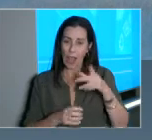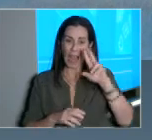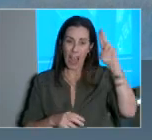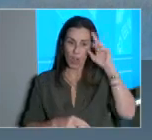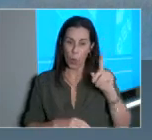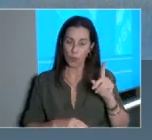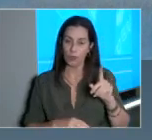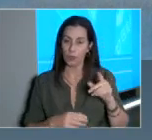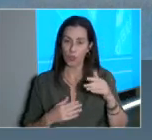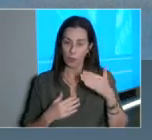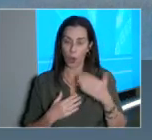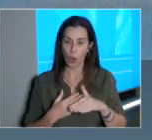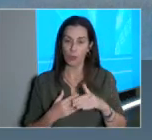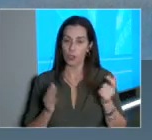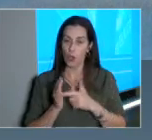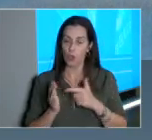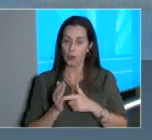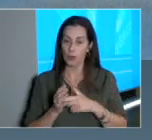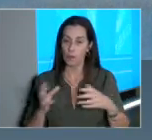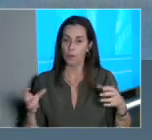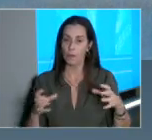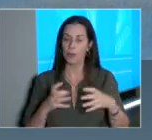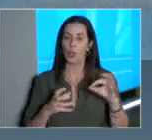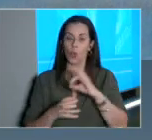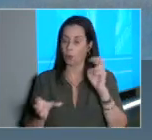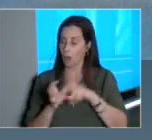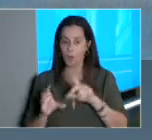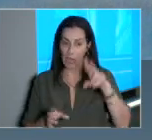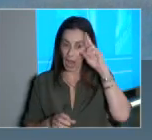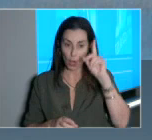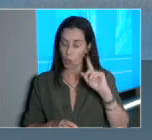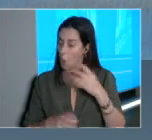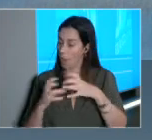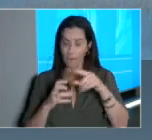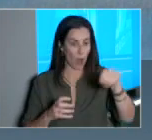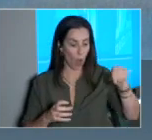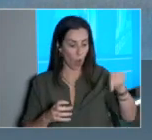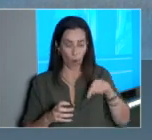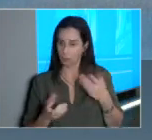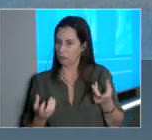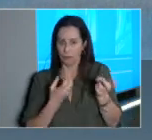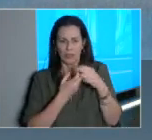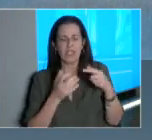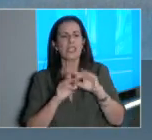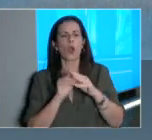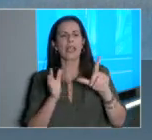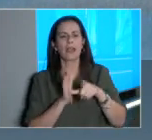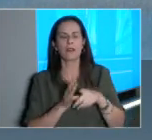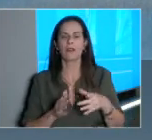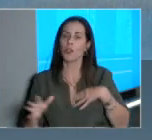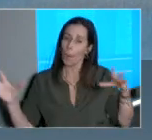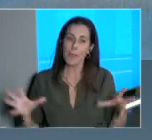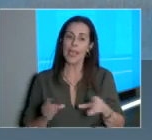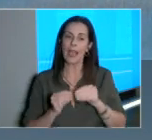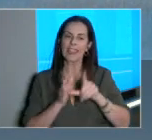מהליכוד, שבסוף דרשו מאנשי כולנו להתפקד לליכוד, אבל חוץ מהליכוד, כל מפלגה או כל רשימה היא רשימה מיוחדת. אנחנו בשבט אחים